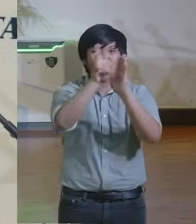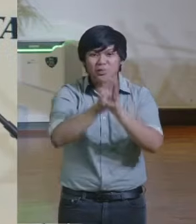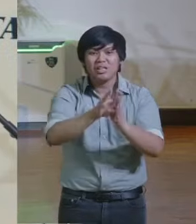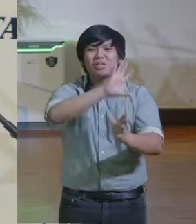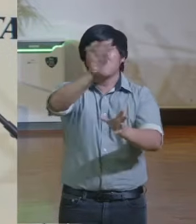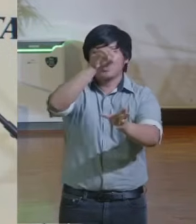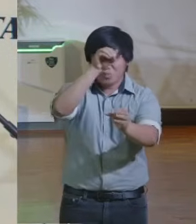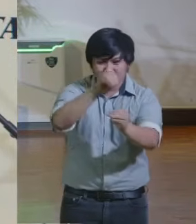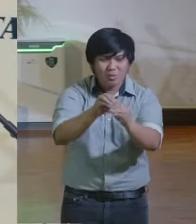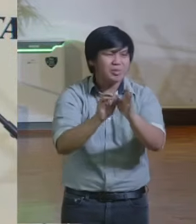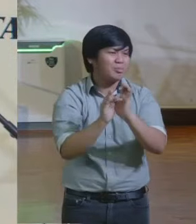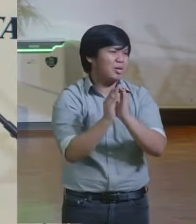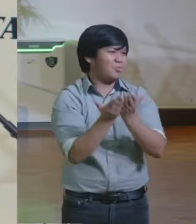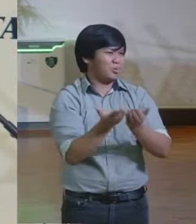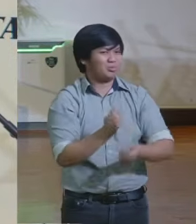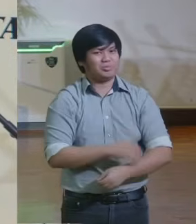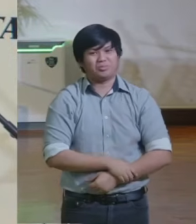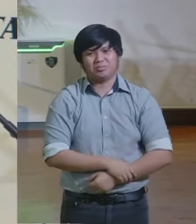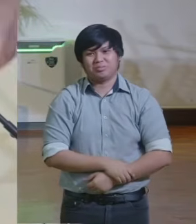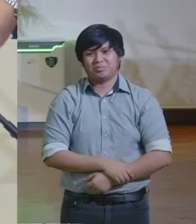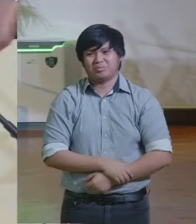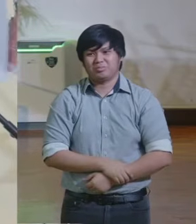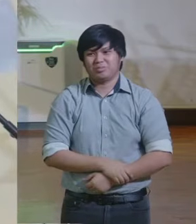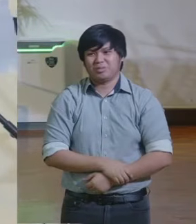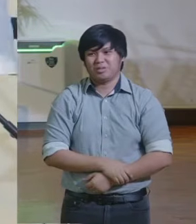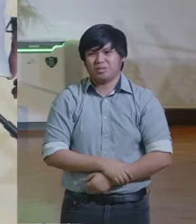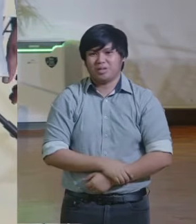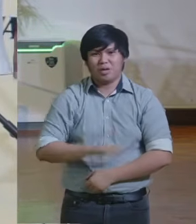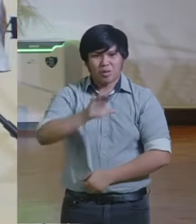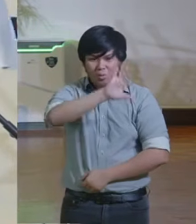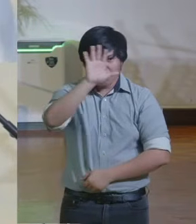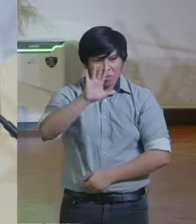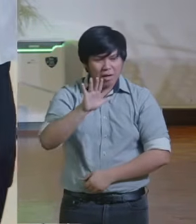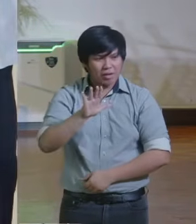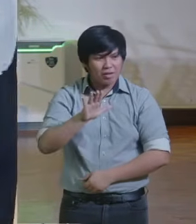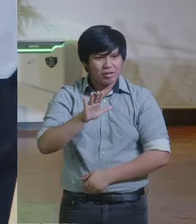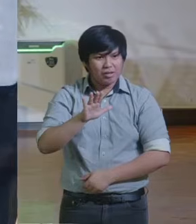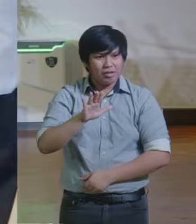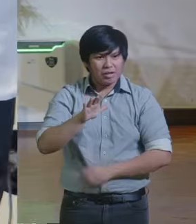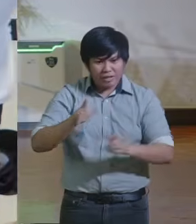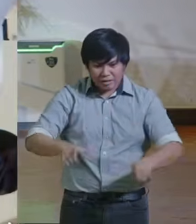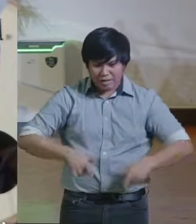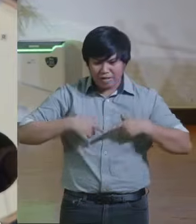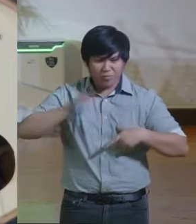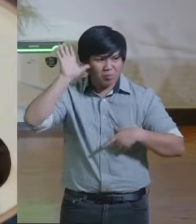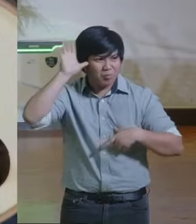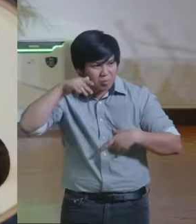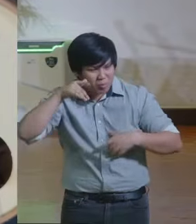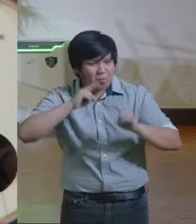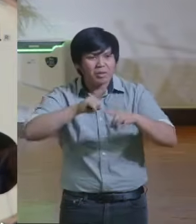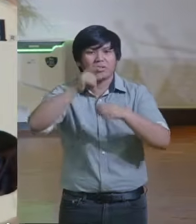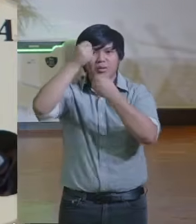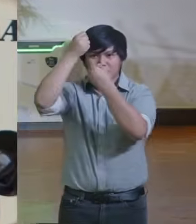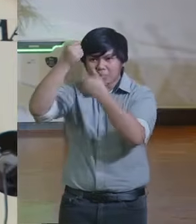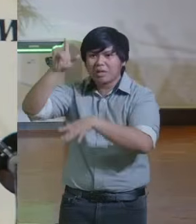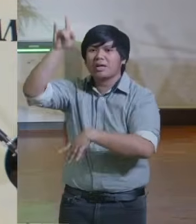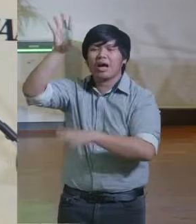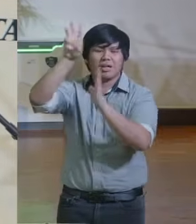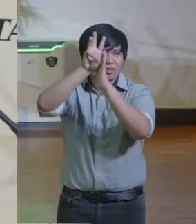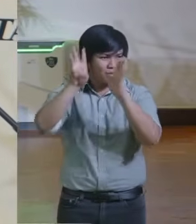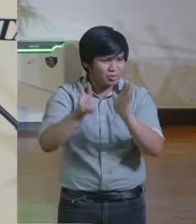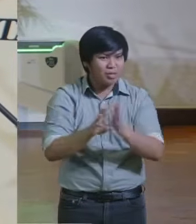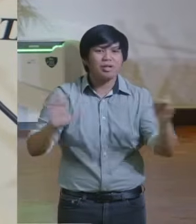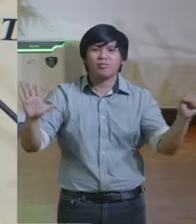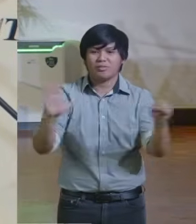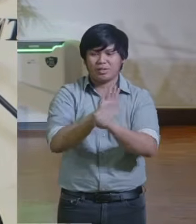Biblia. Diba? Do not live as the unwise, but live and follow God's will. Be filled